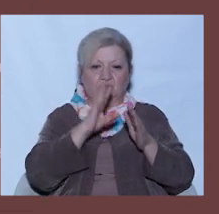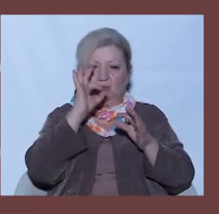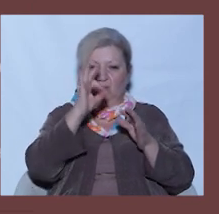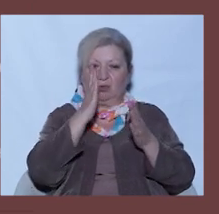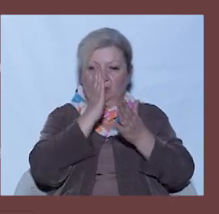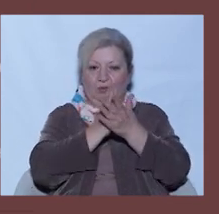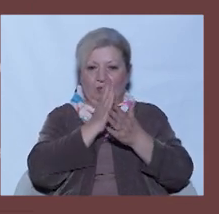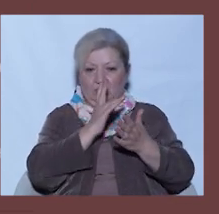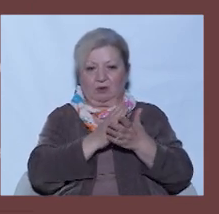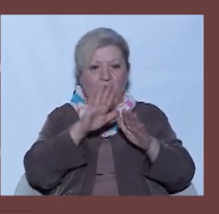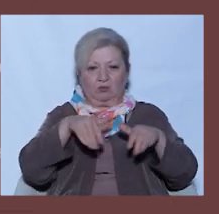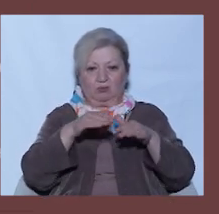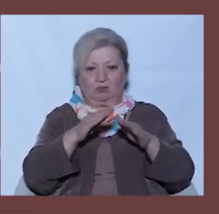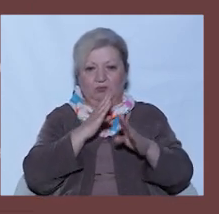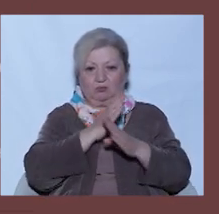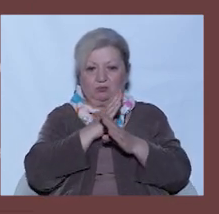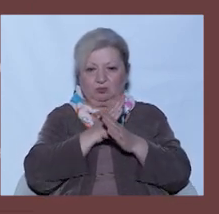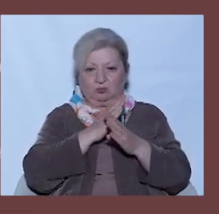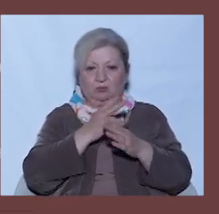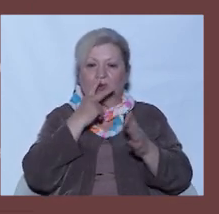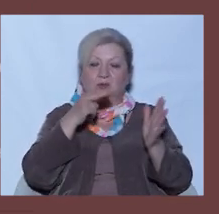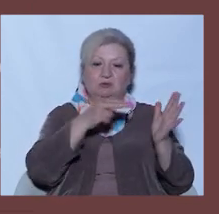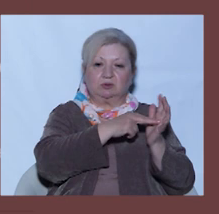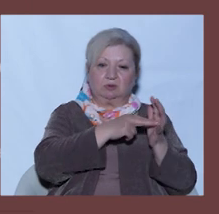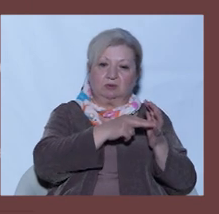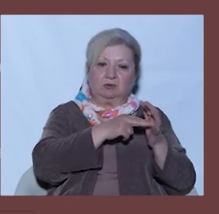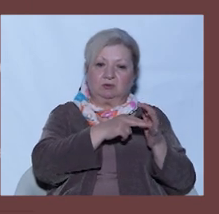არ არის და შევაერთოთ